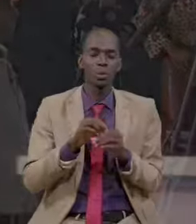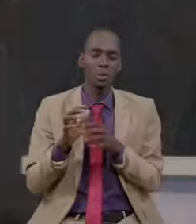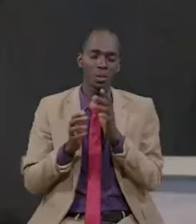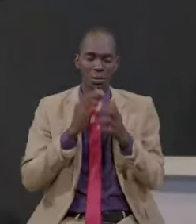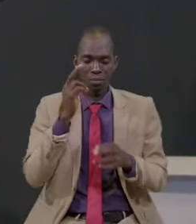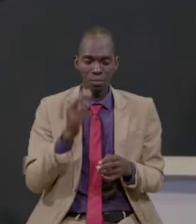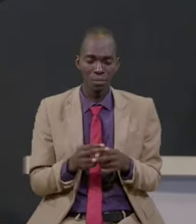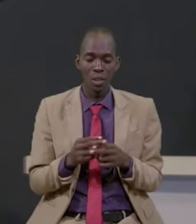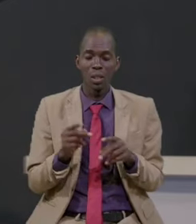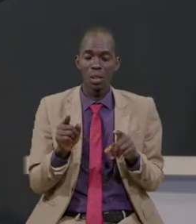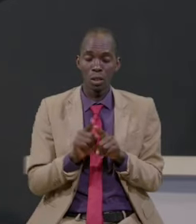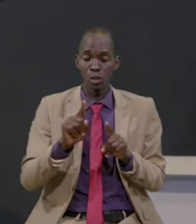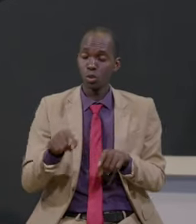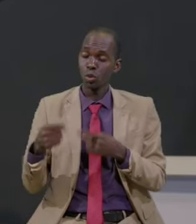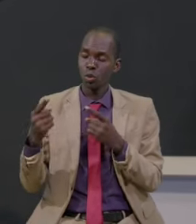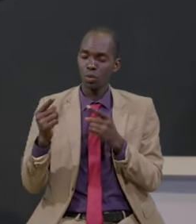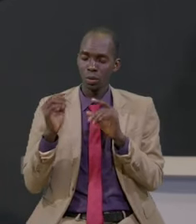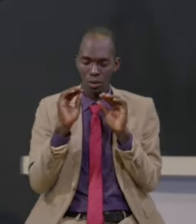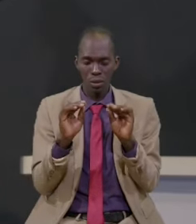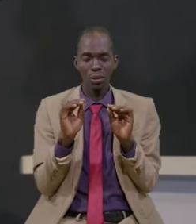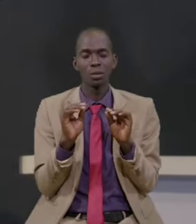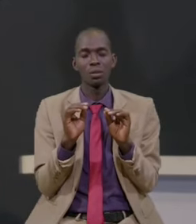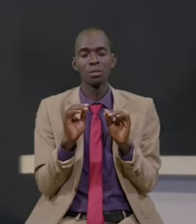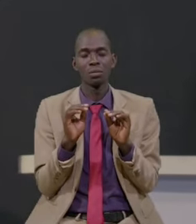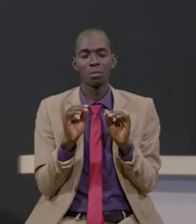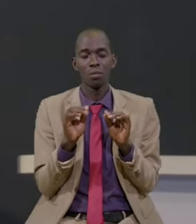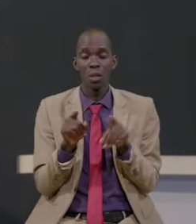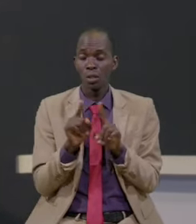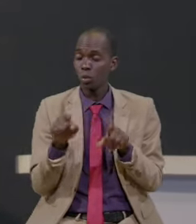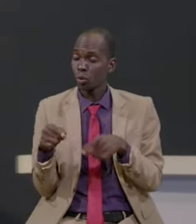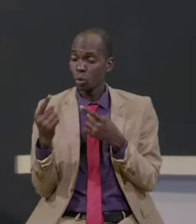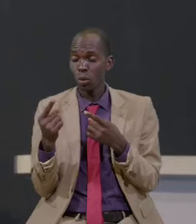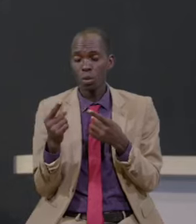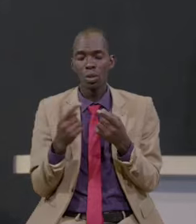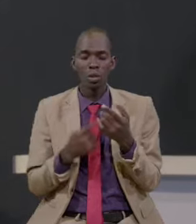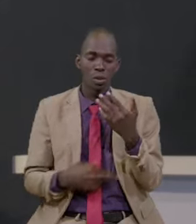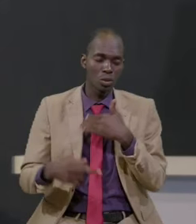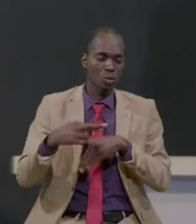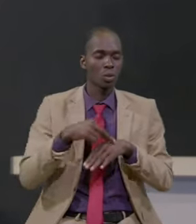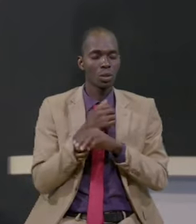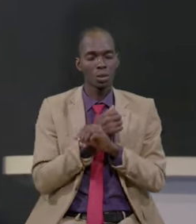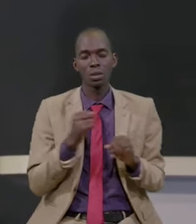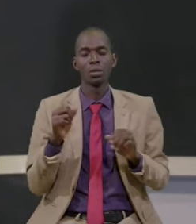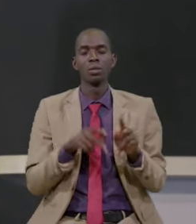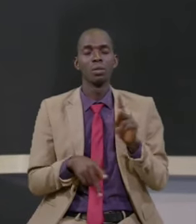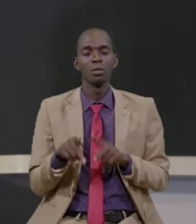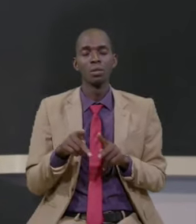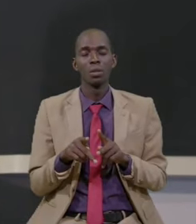Comme tu vas, enseigne. Comme tu vas, restaure. Comme tu